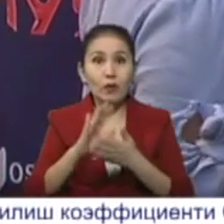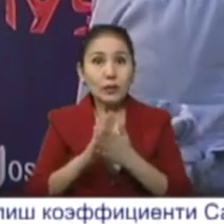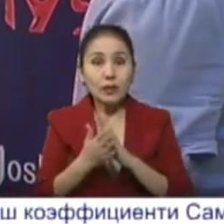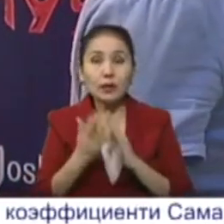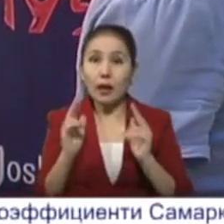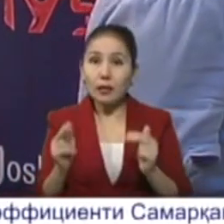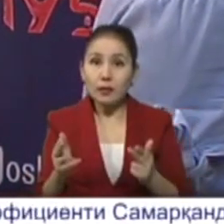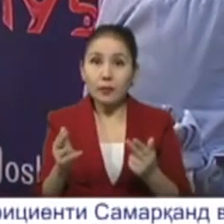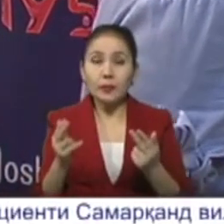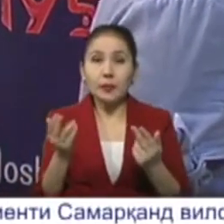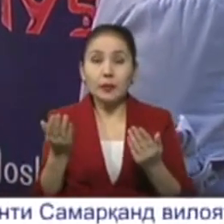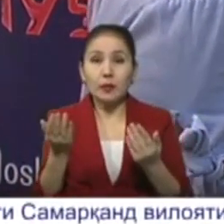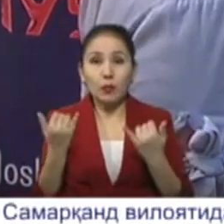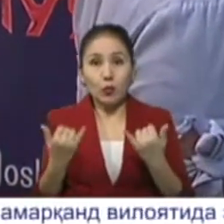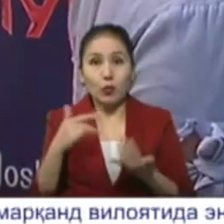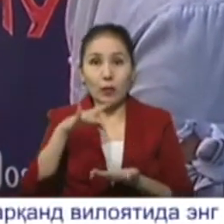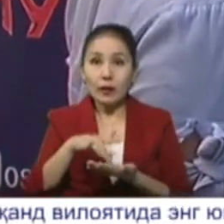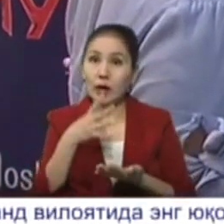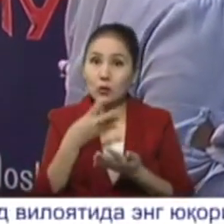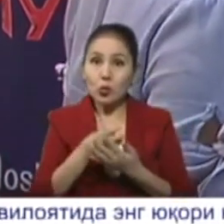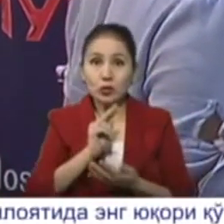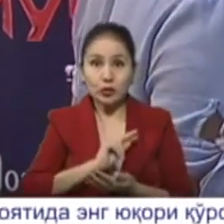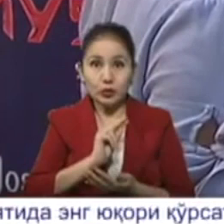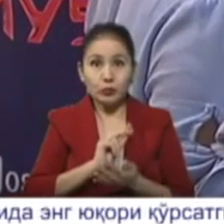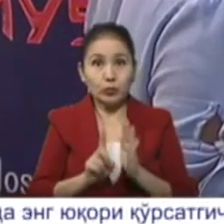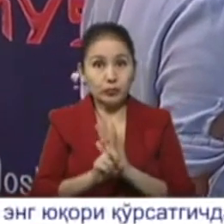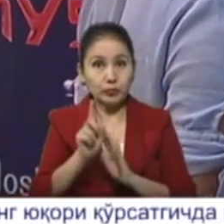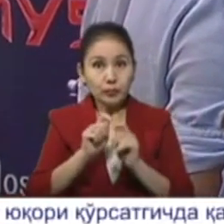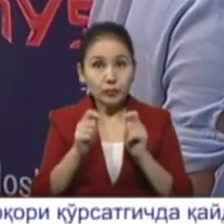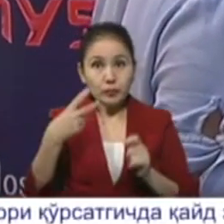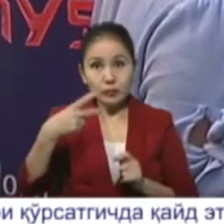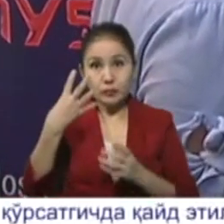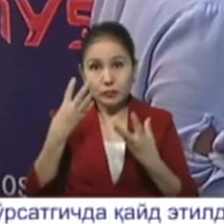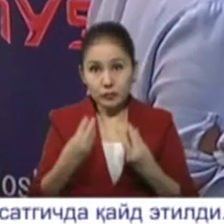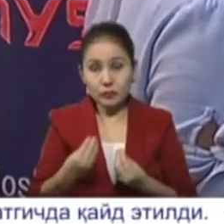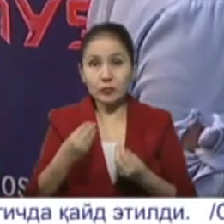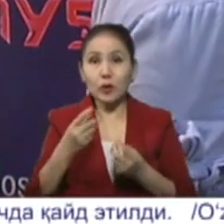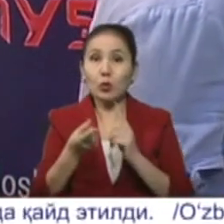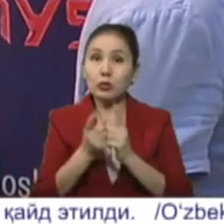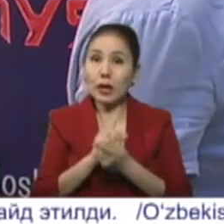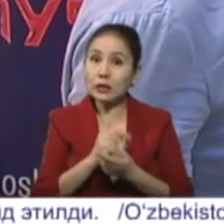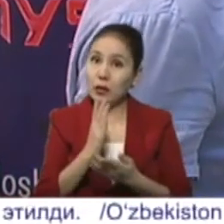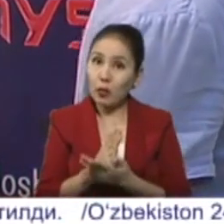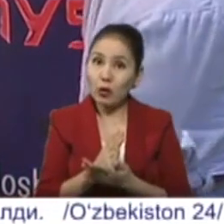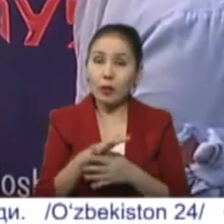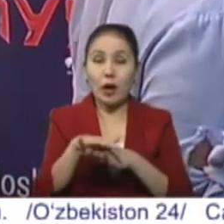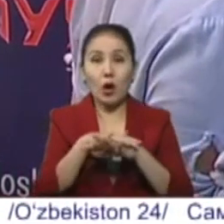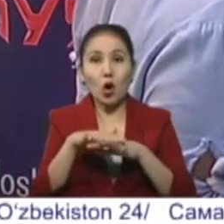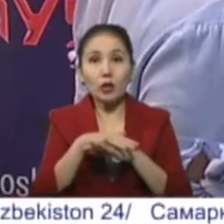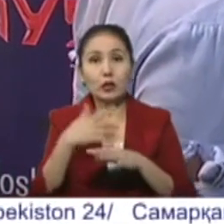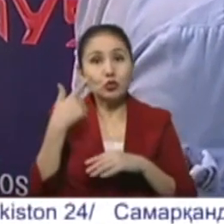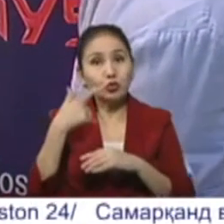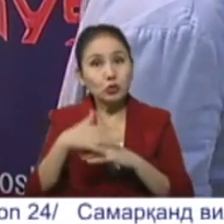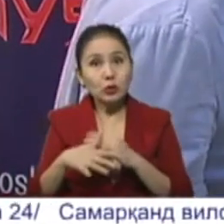qanday? Demak, bugun markaz o'z faoliyatini boshlaganiga 20 kun bo'ldi. Qanday o'zgarishlar bor? Holat qanaqa? Aholida umuman olganda tushuncha